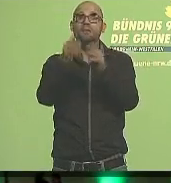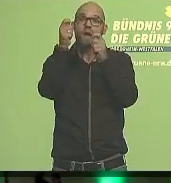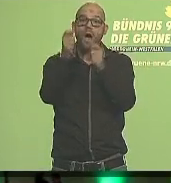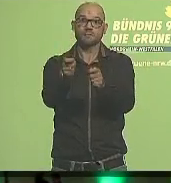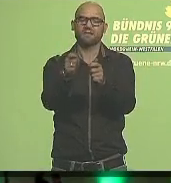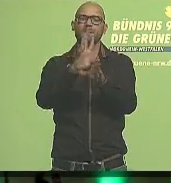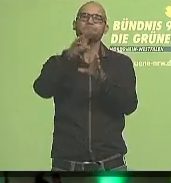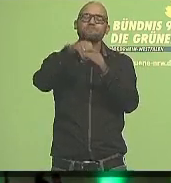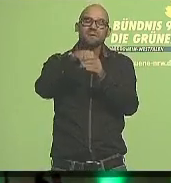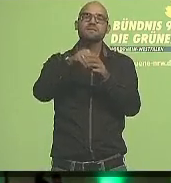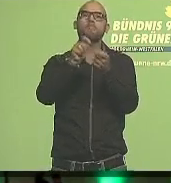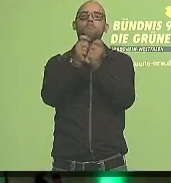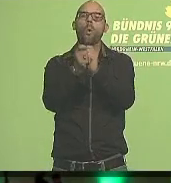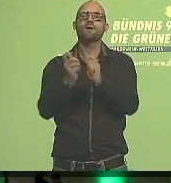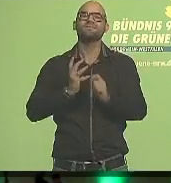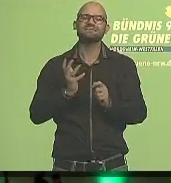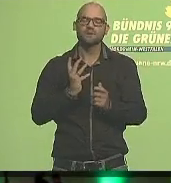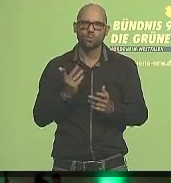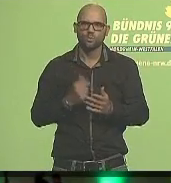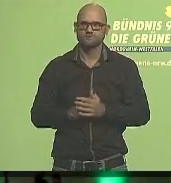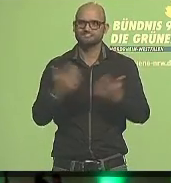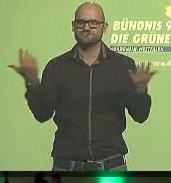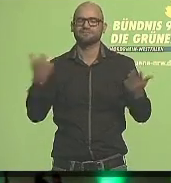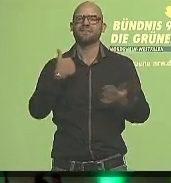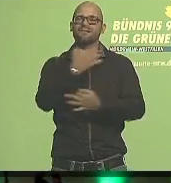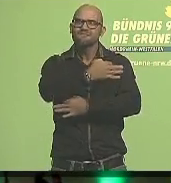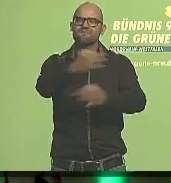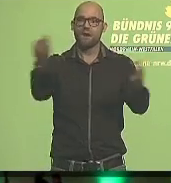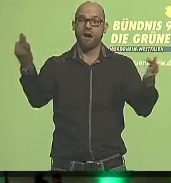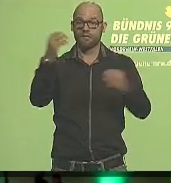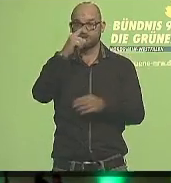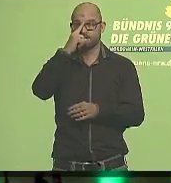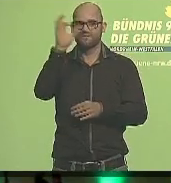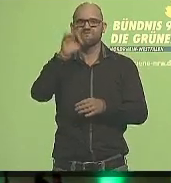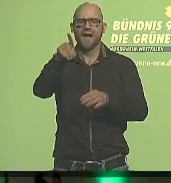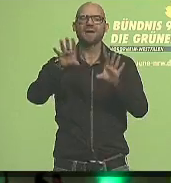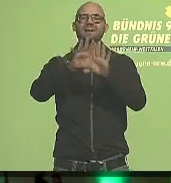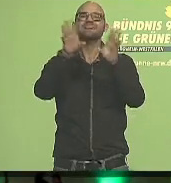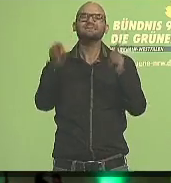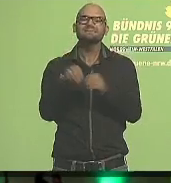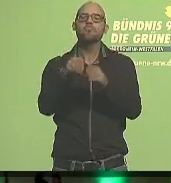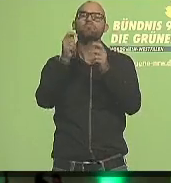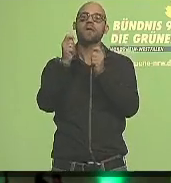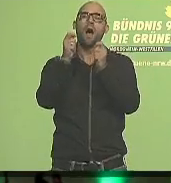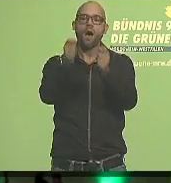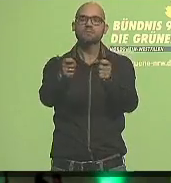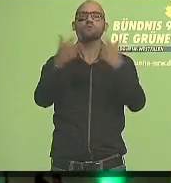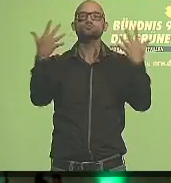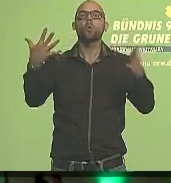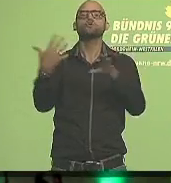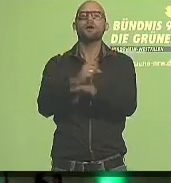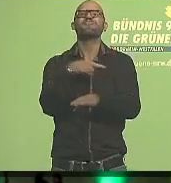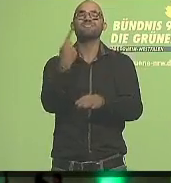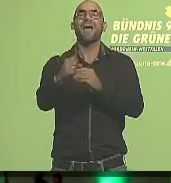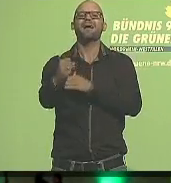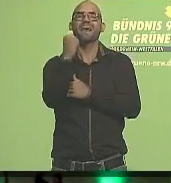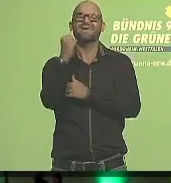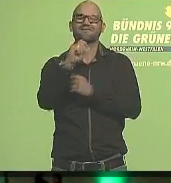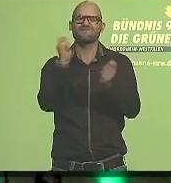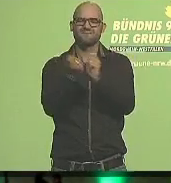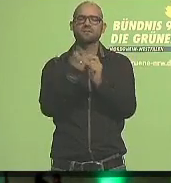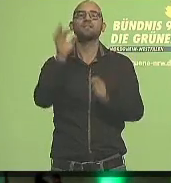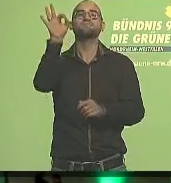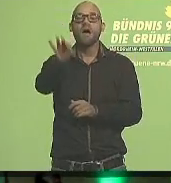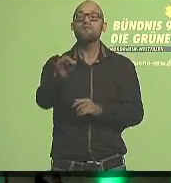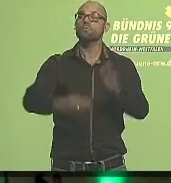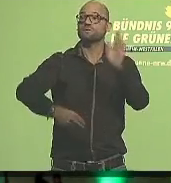seinen Modifizierungen. Ich frage euch, wer stimmt dem Gesamtantrag? So schaffen wir die Energiewende zu. Den bitte ich ums